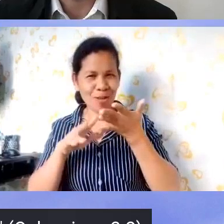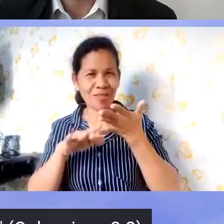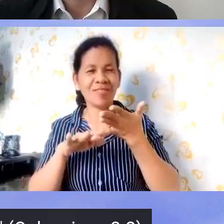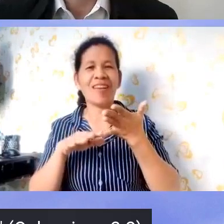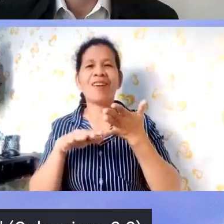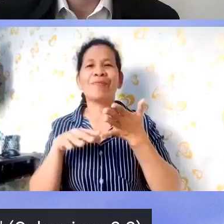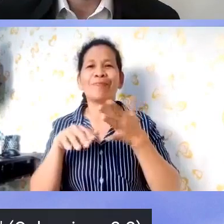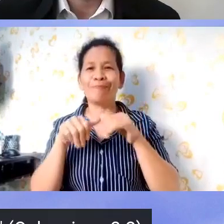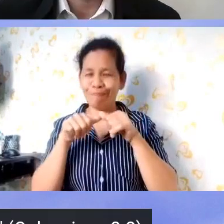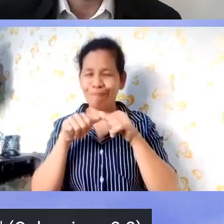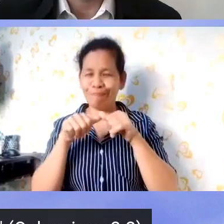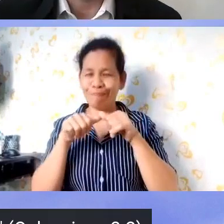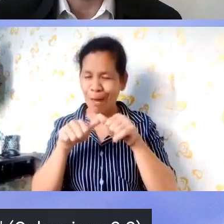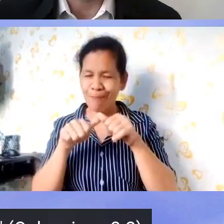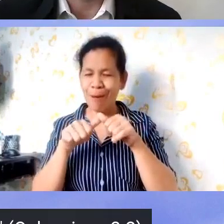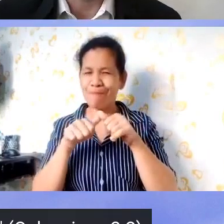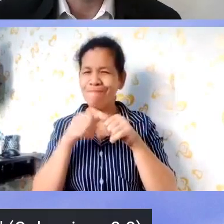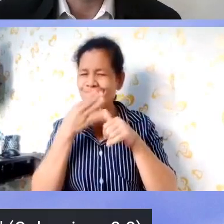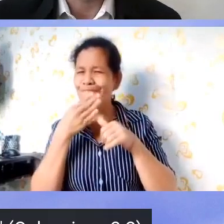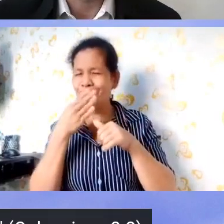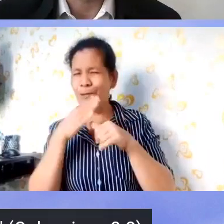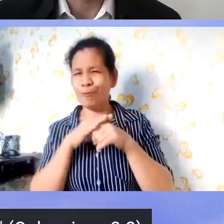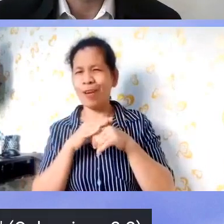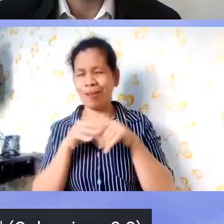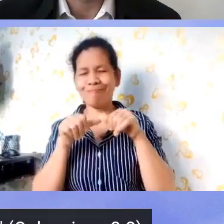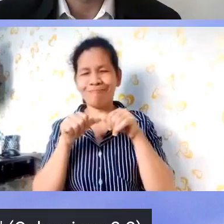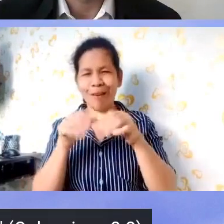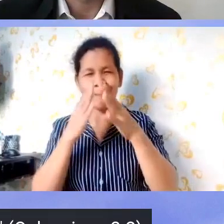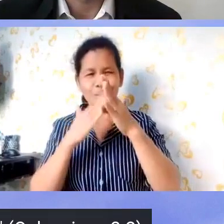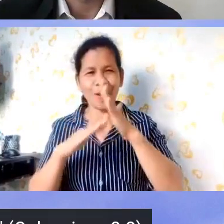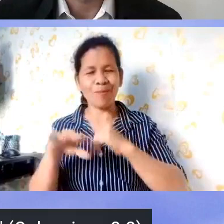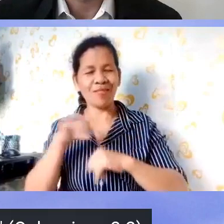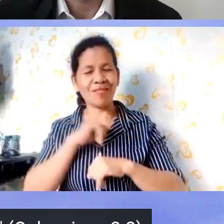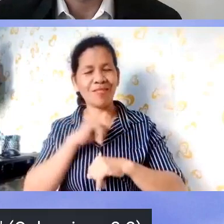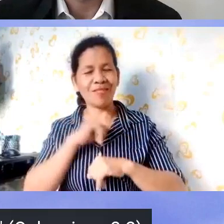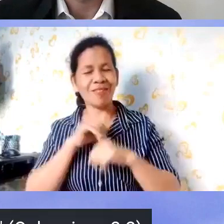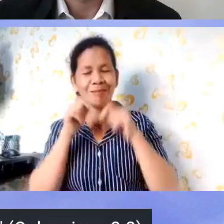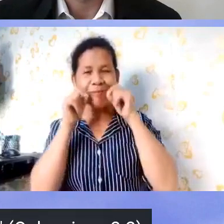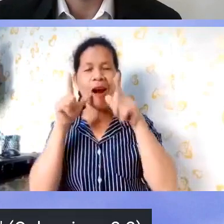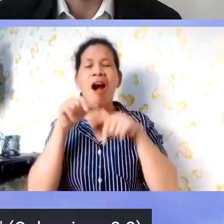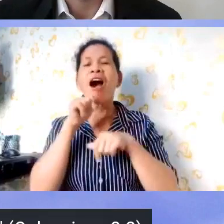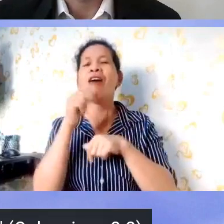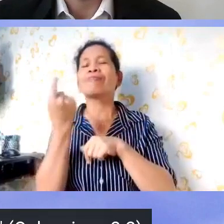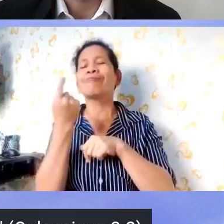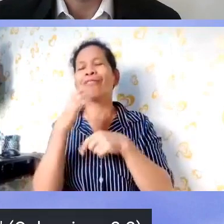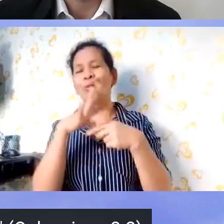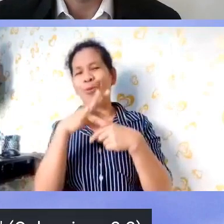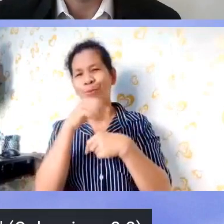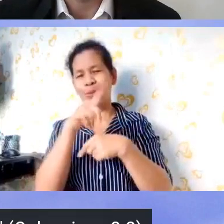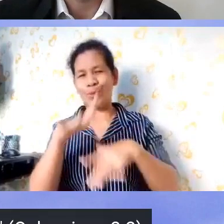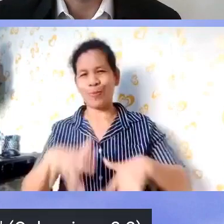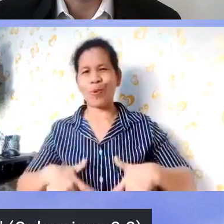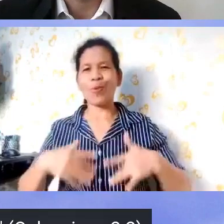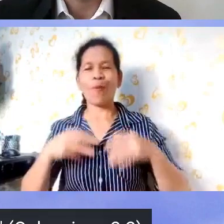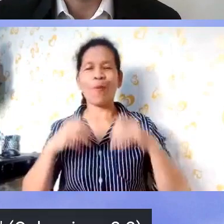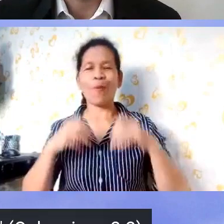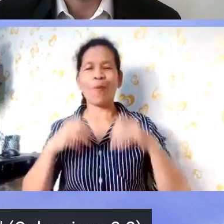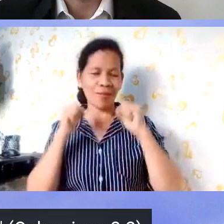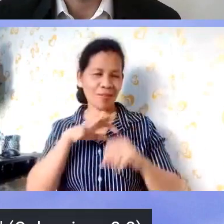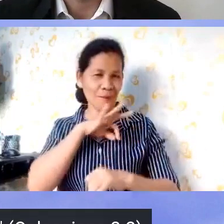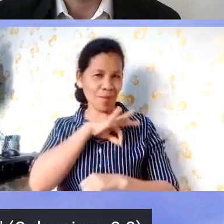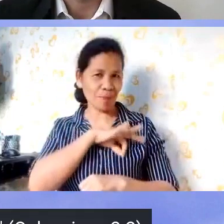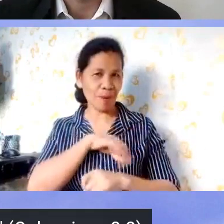po ang blood sugar. Yan po yung pag-aaral at ako'y nagugulat na hindi lang pala spiritual natin ang may kinabang, mga kapatid,